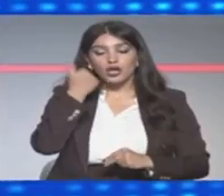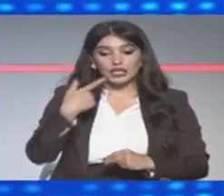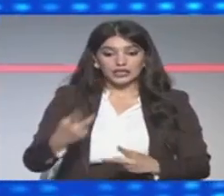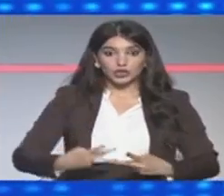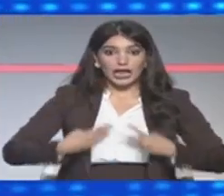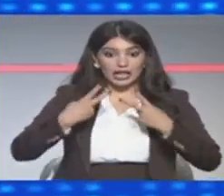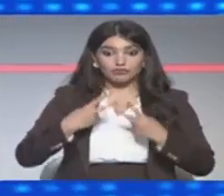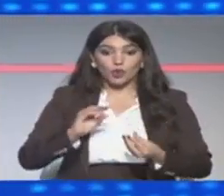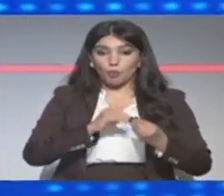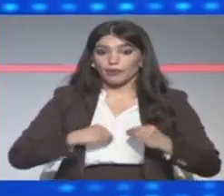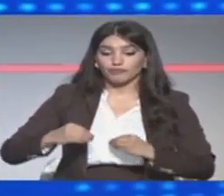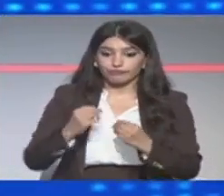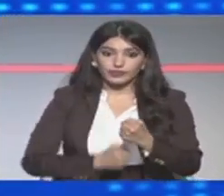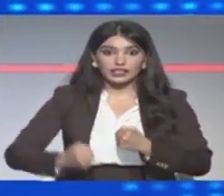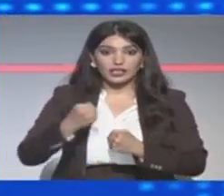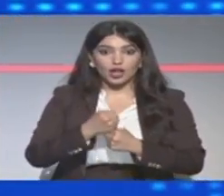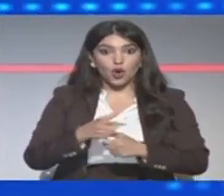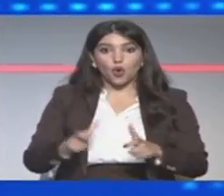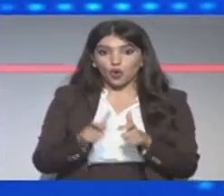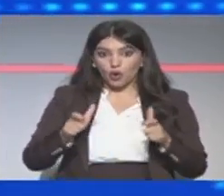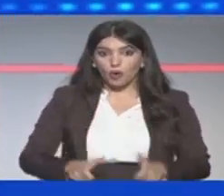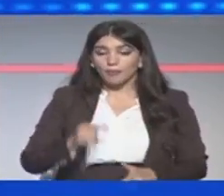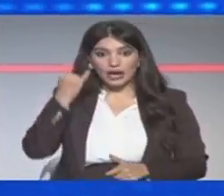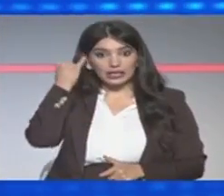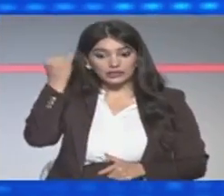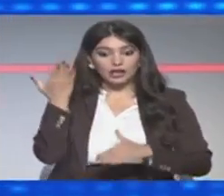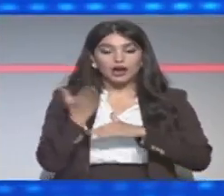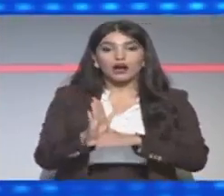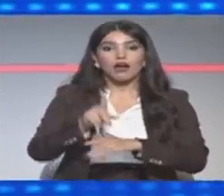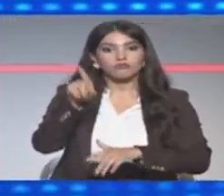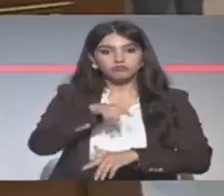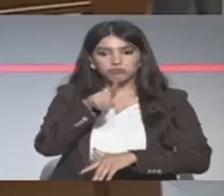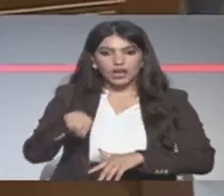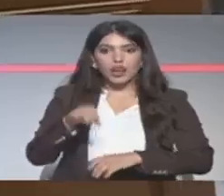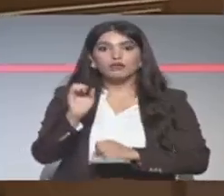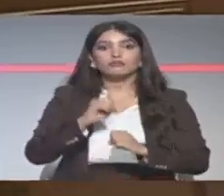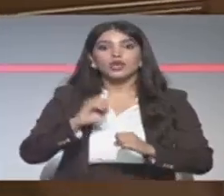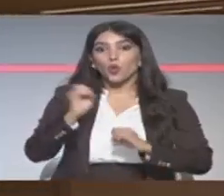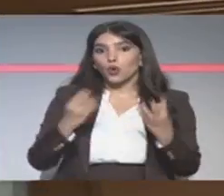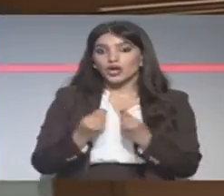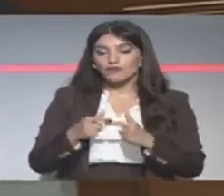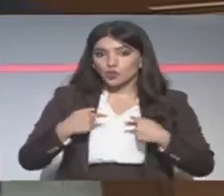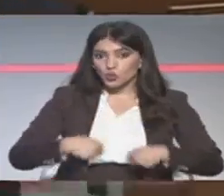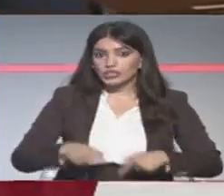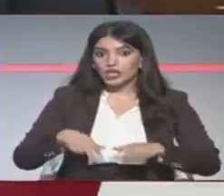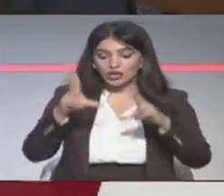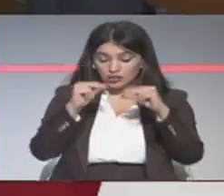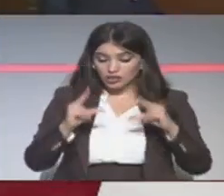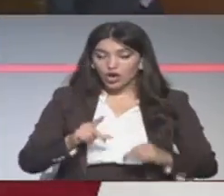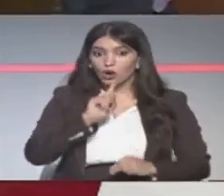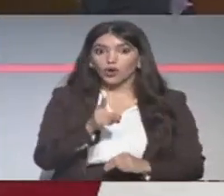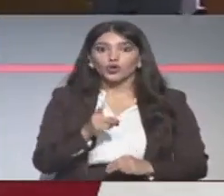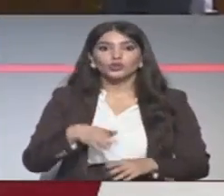أزمة في تشكيل الحكومة، واقترح إلغاء نظام المحاصصة الطائفية في الوزارات الرئيسية. وأضاف عون